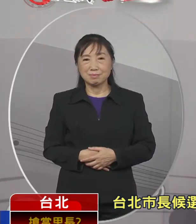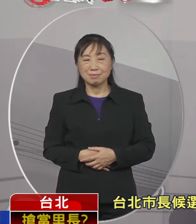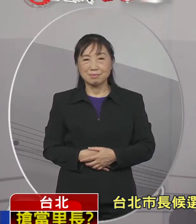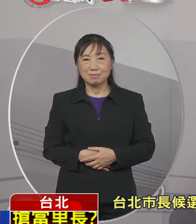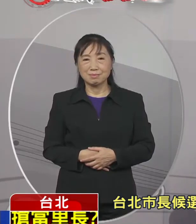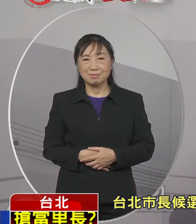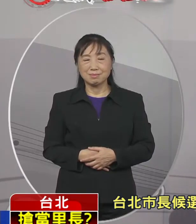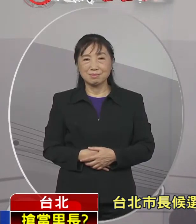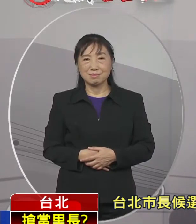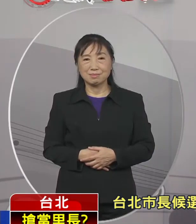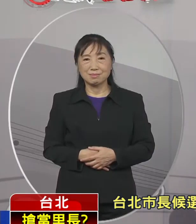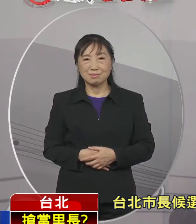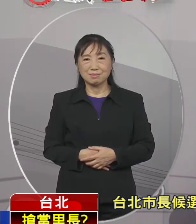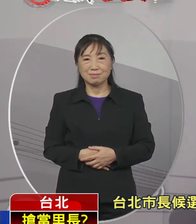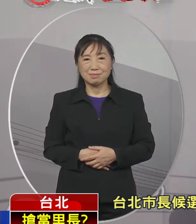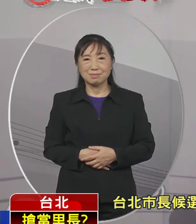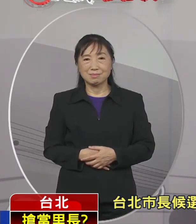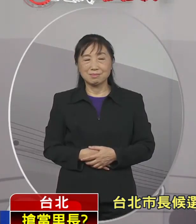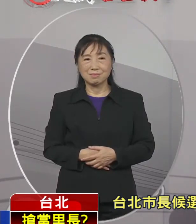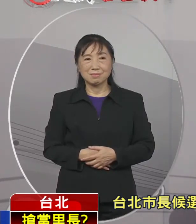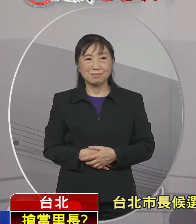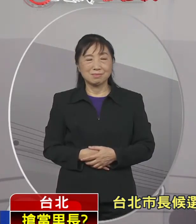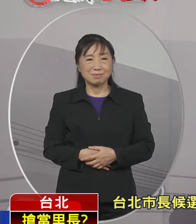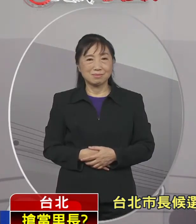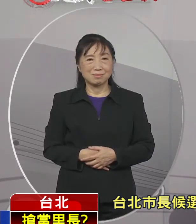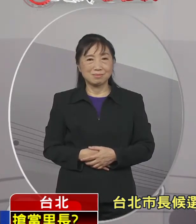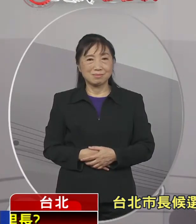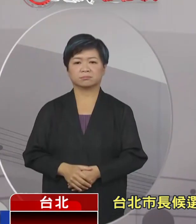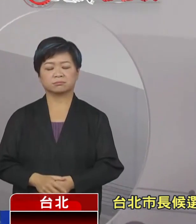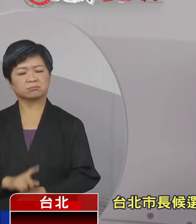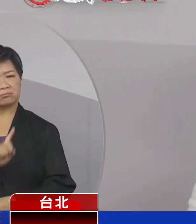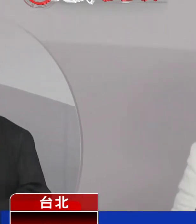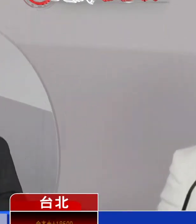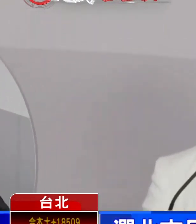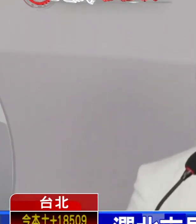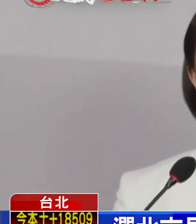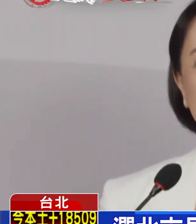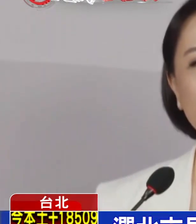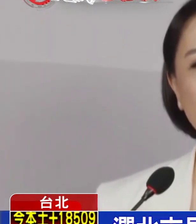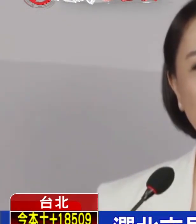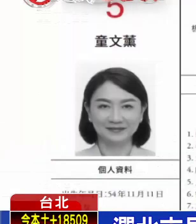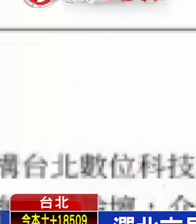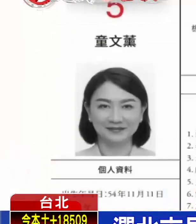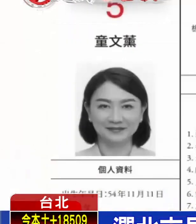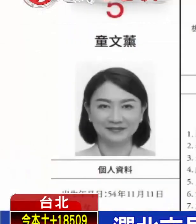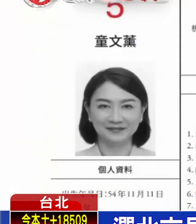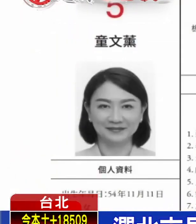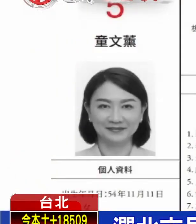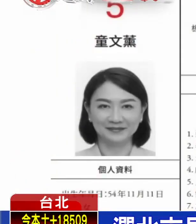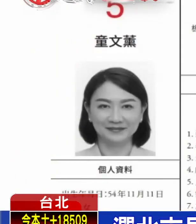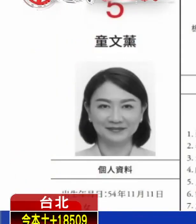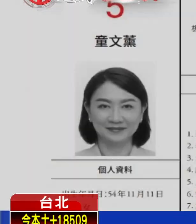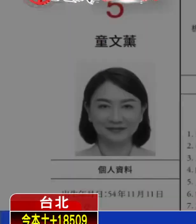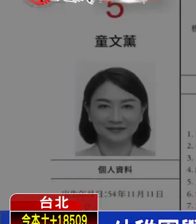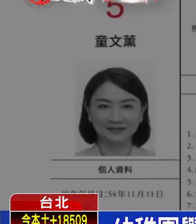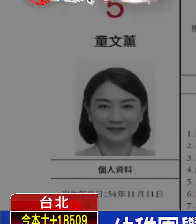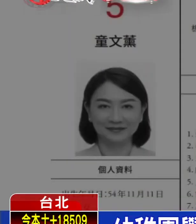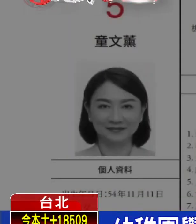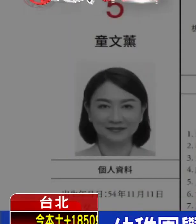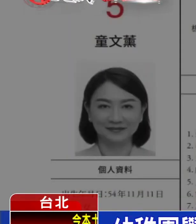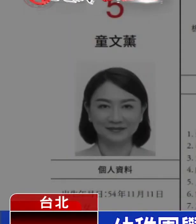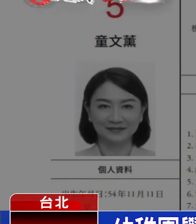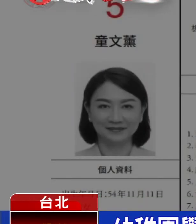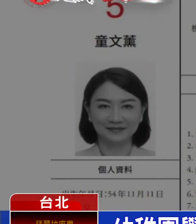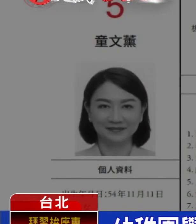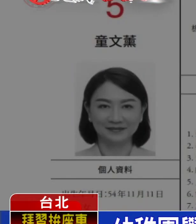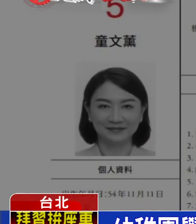心还陪伴着你，不曾休息。 另一位候选人童文勋。选举公报上最高学历